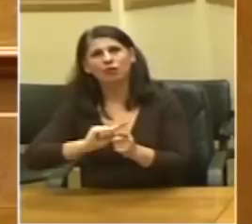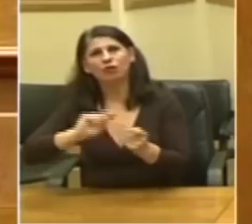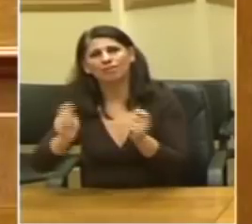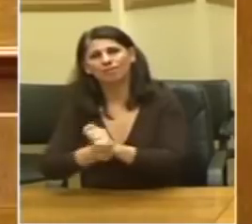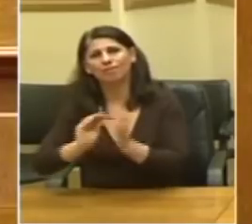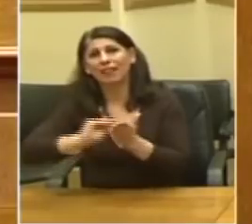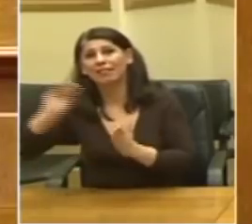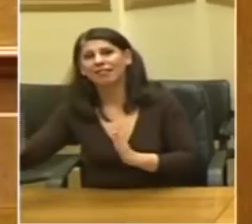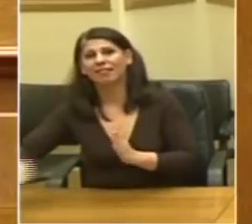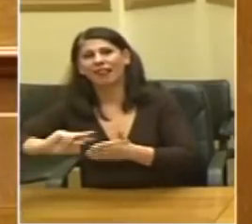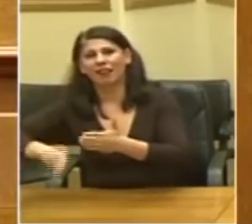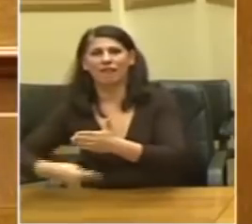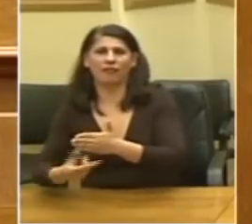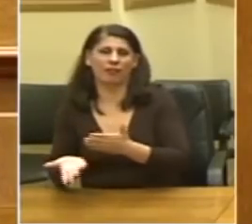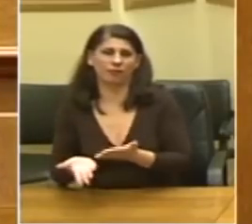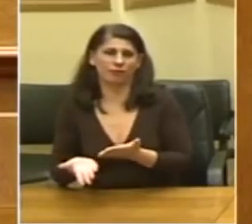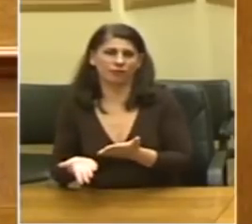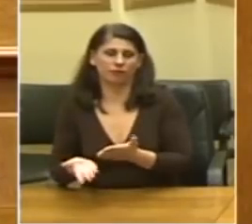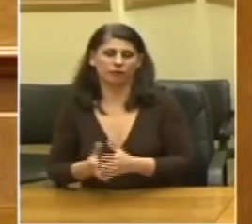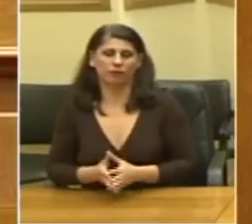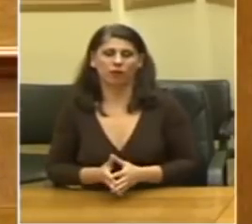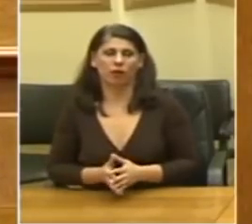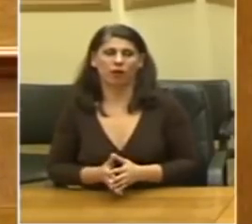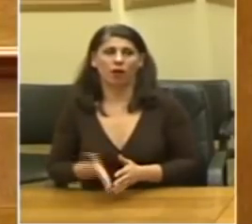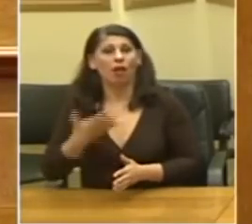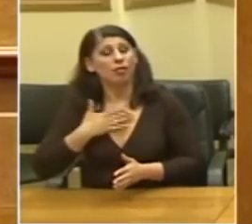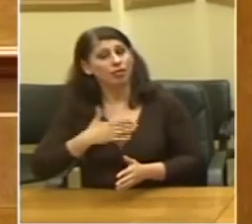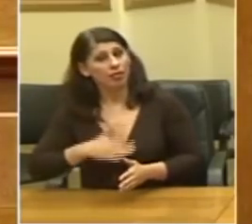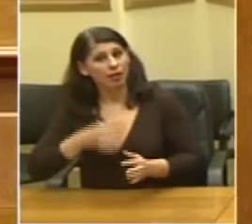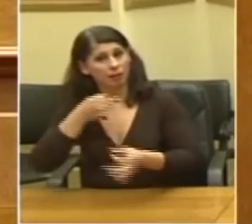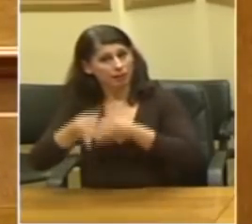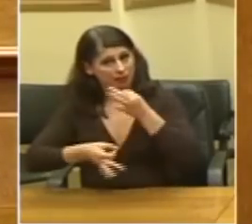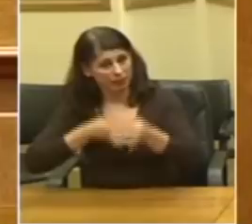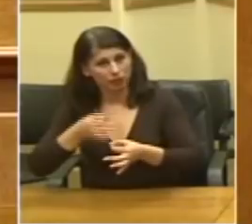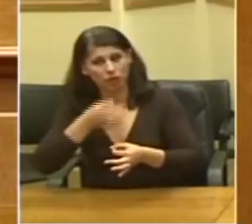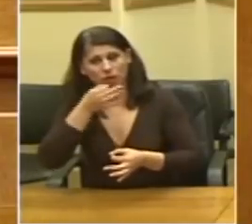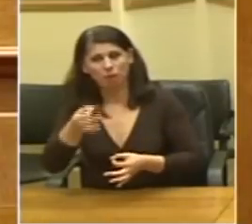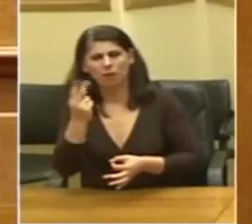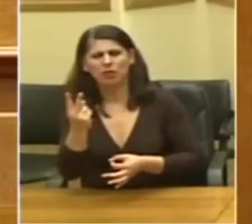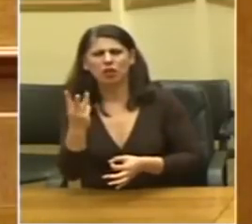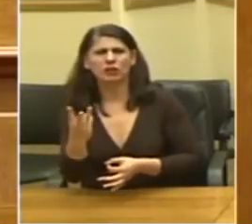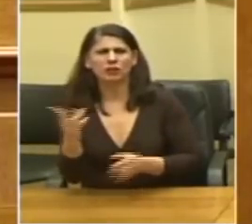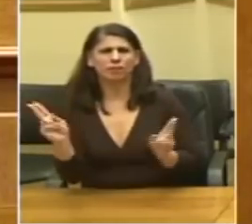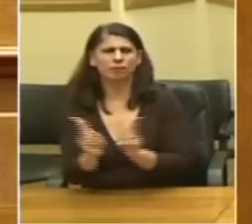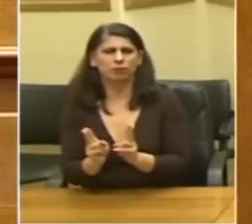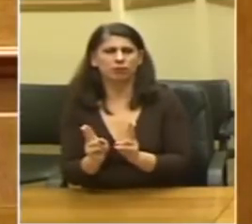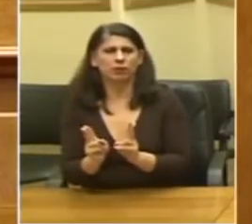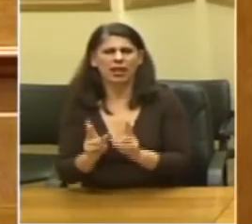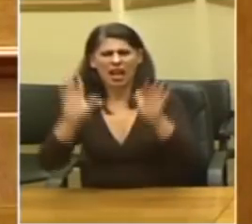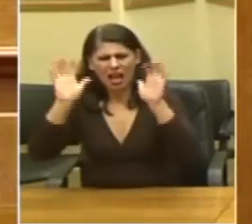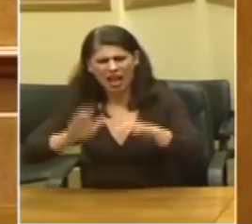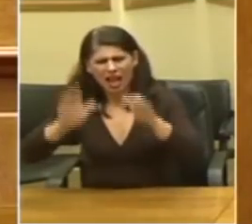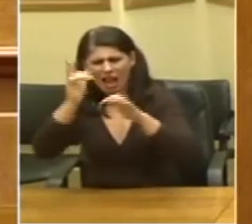μετεγγραφή. Θα θέλαμε να μιλήσουμε, να πούμε 2-3 λόγια και για την καταιγίδα,